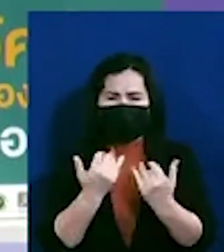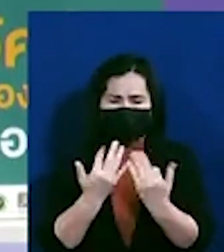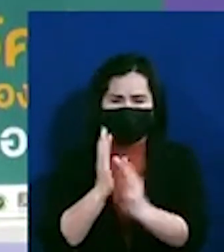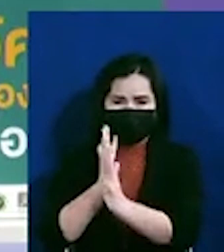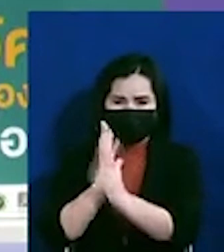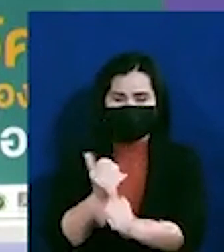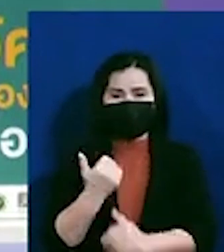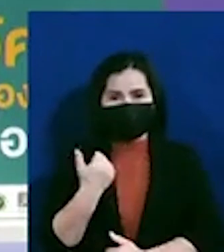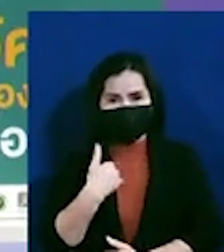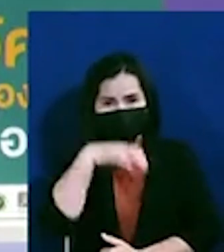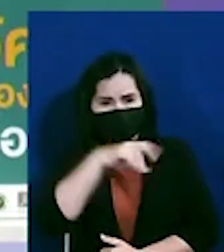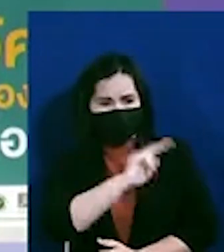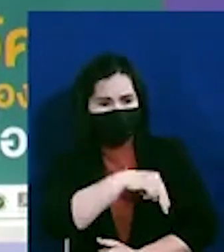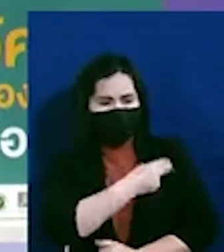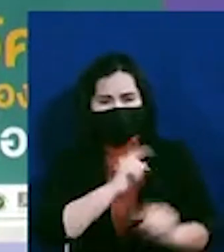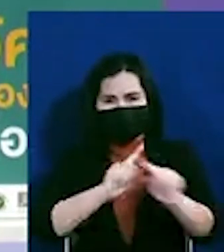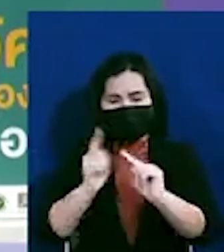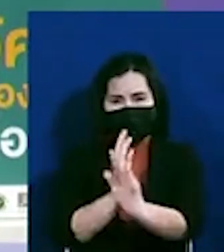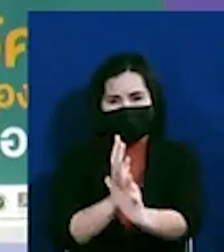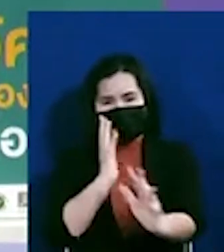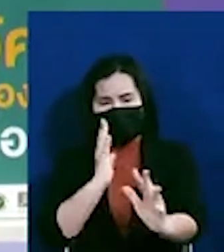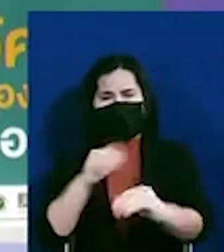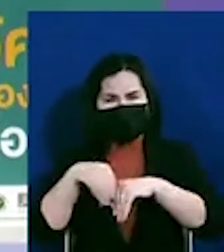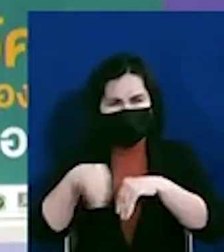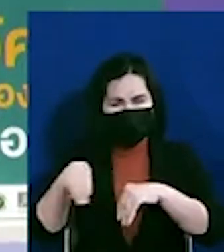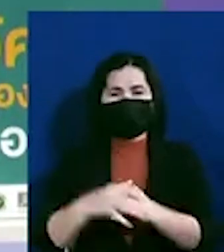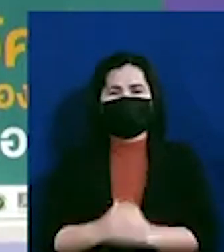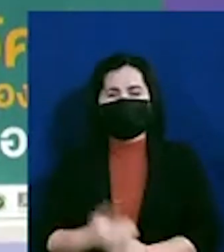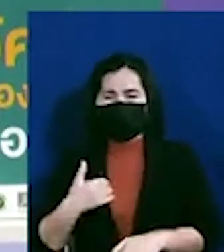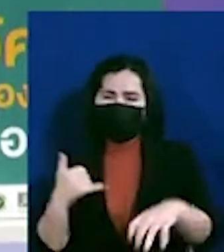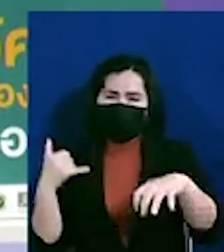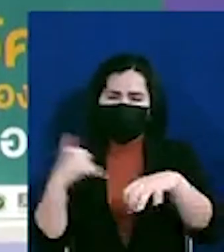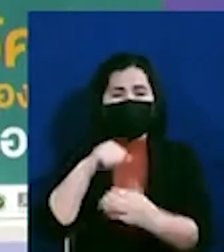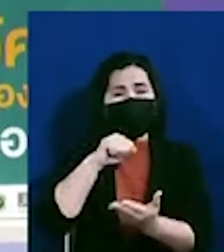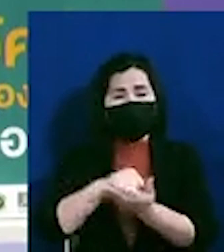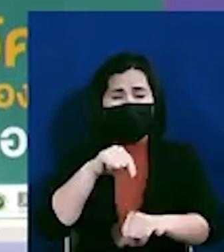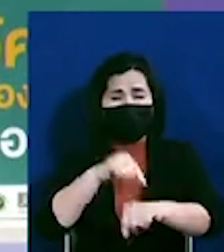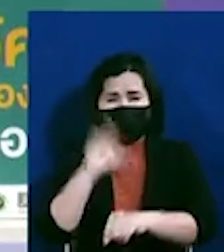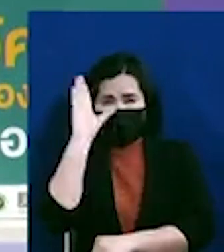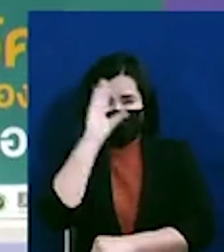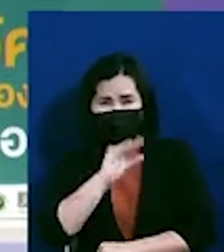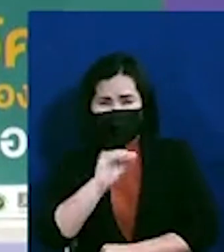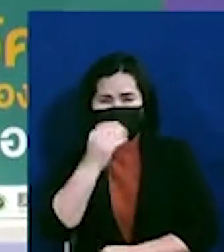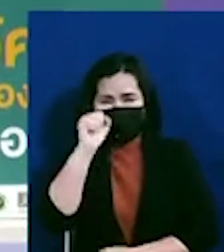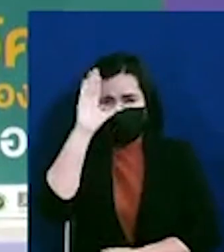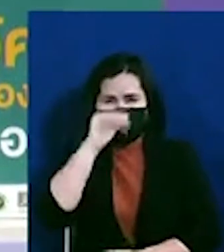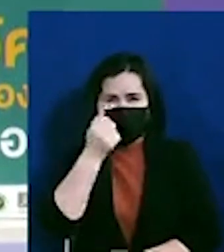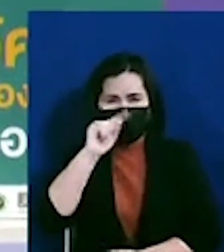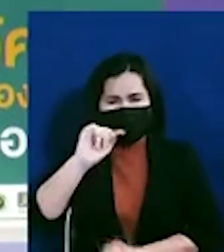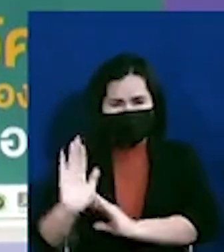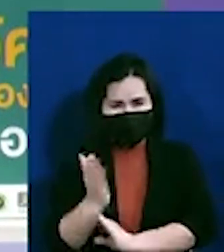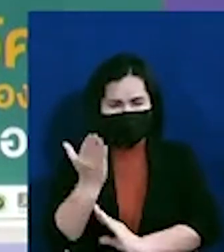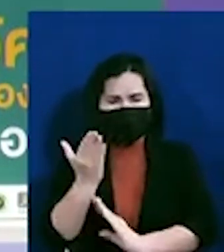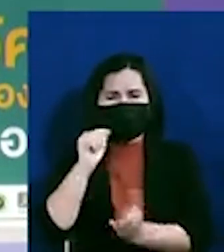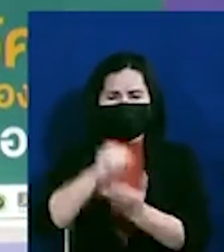นะครับบางสถานพยาบาลเนี่ยยาวเป็นกิโลนะครับและบางที่ก็ไปตั้งแต่ 4 5ทุ่มนะครับที่จะไปตรวจในวันรุ่งขึ้นนะครับ